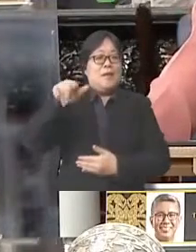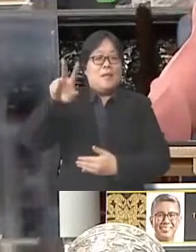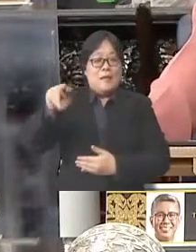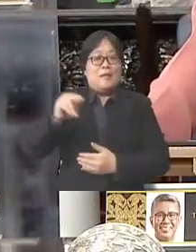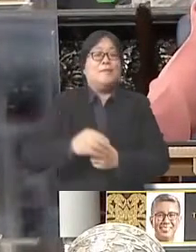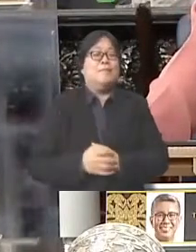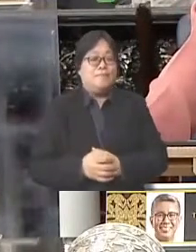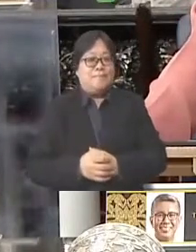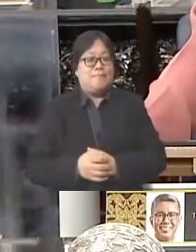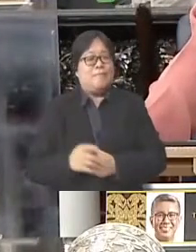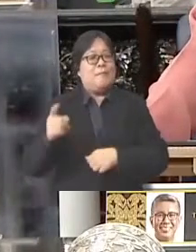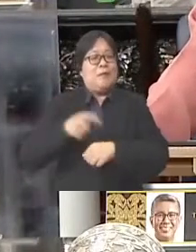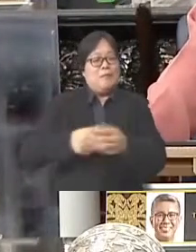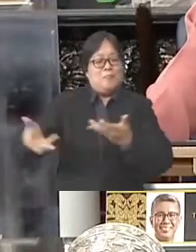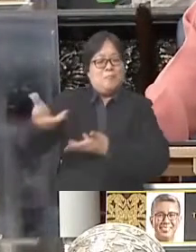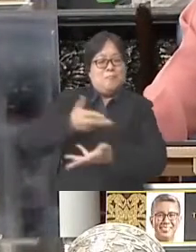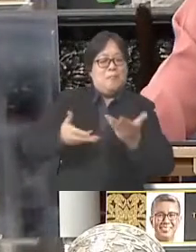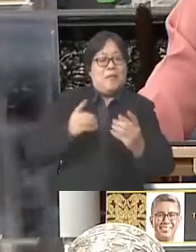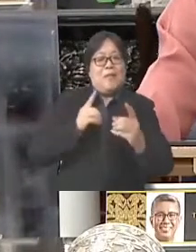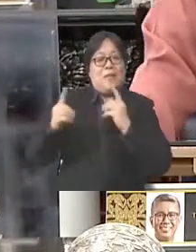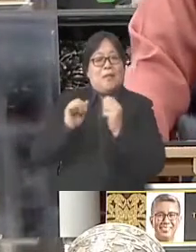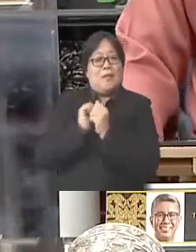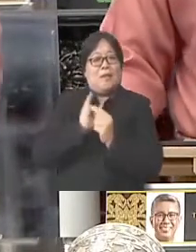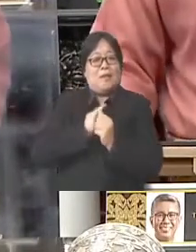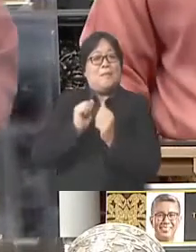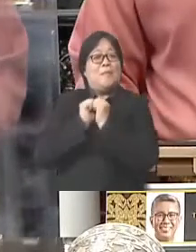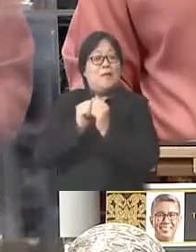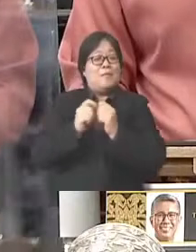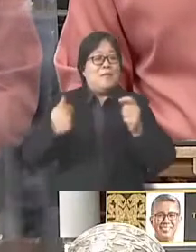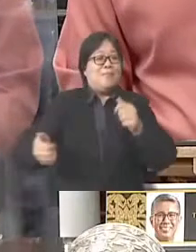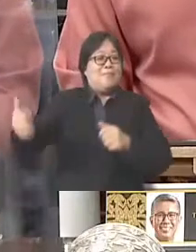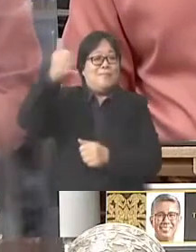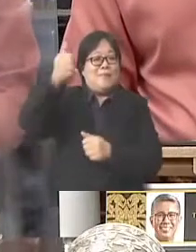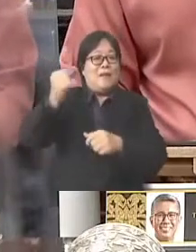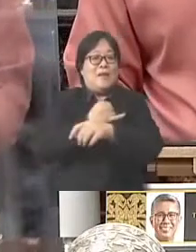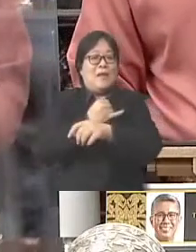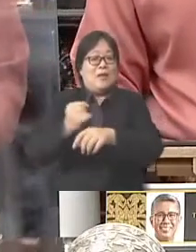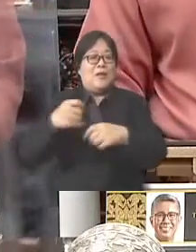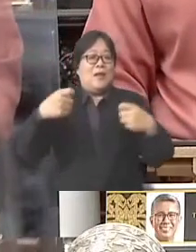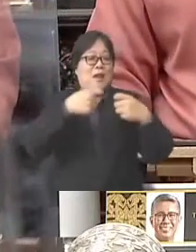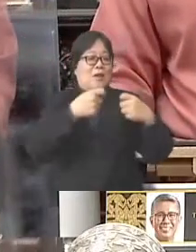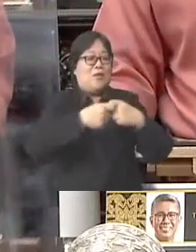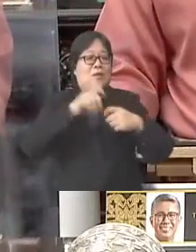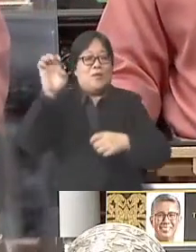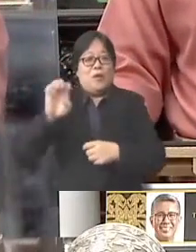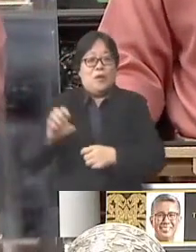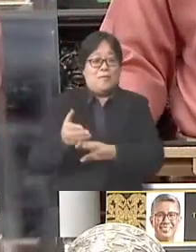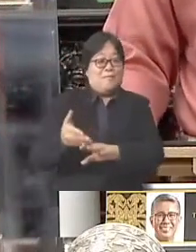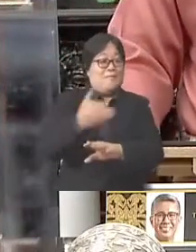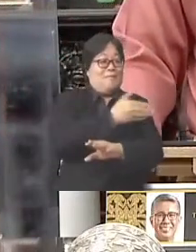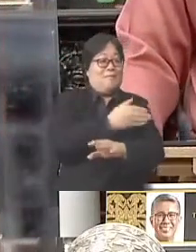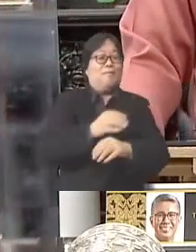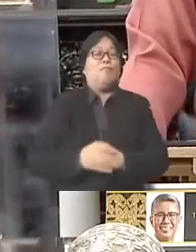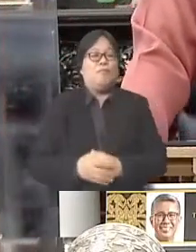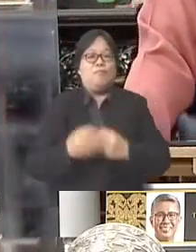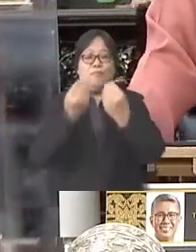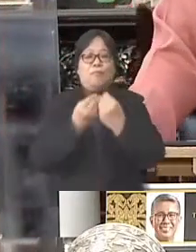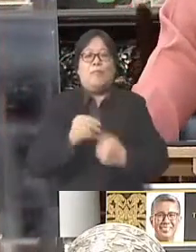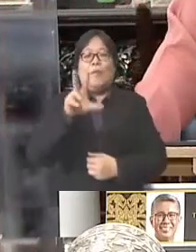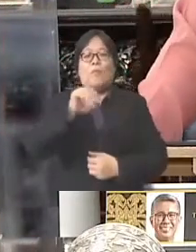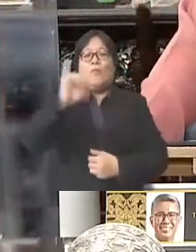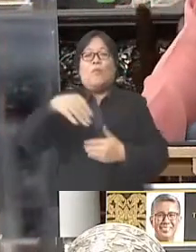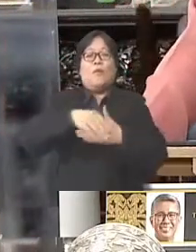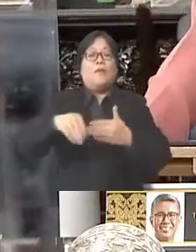dari carry-on Malaysia semasa sesi dialog saja bersama-sama tokoh industri asyik elektronik sebelum ini sejumlah